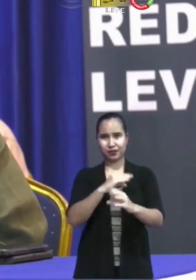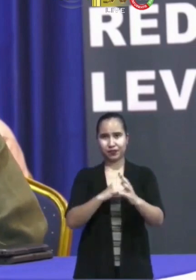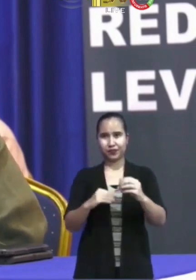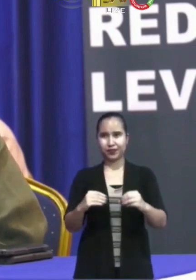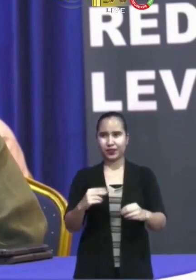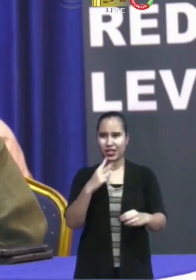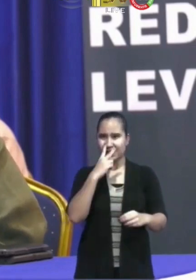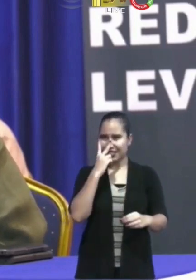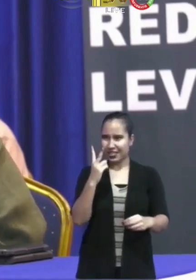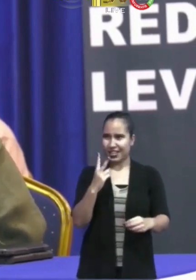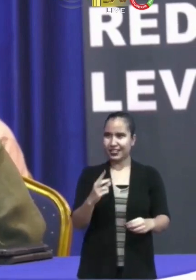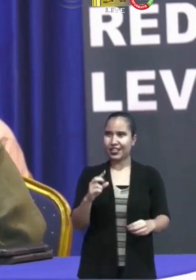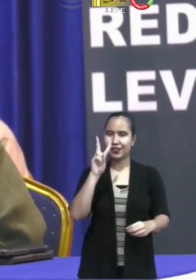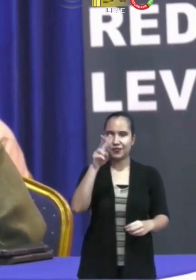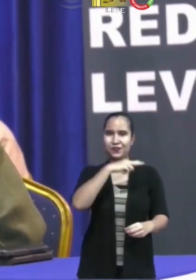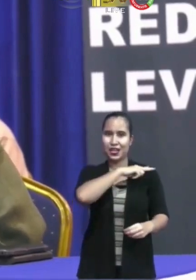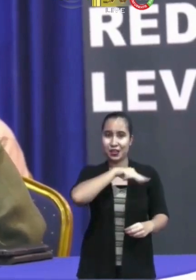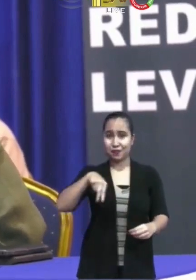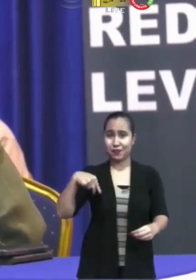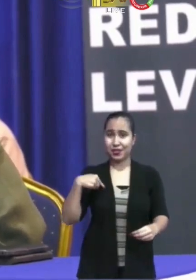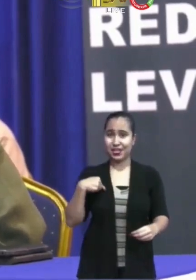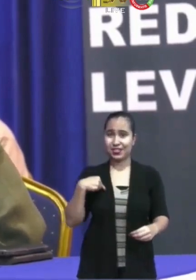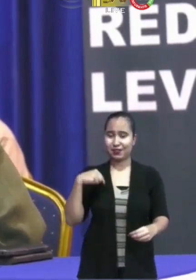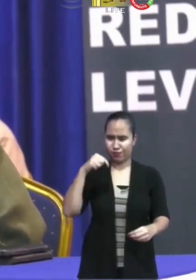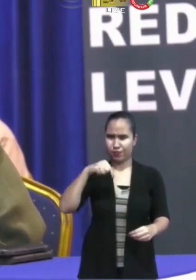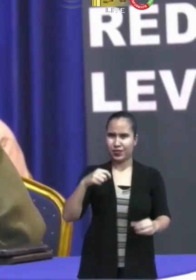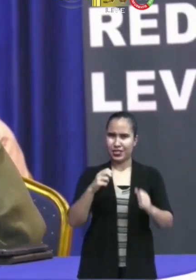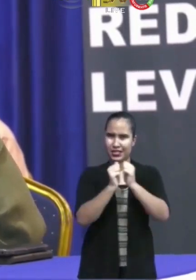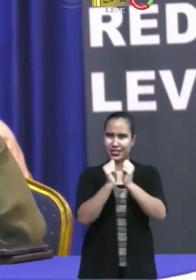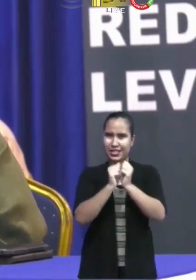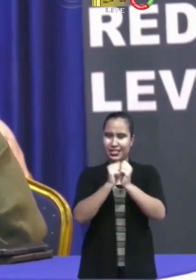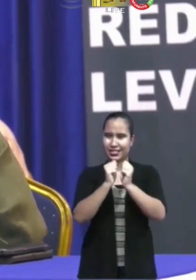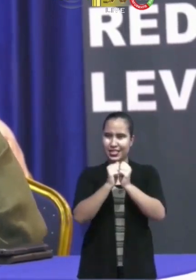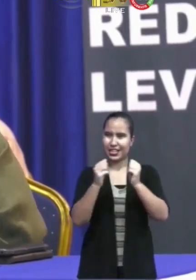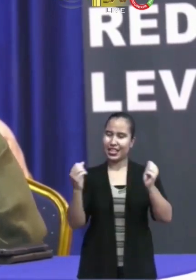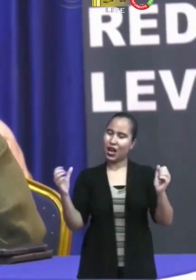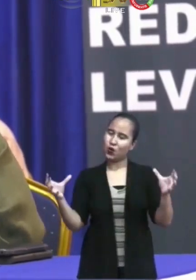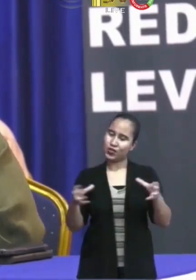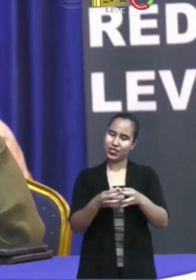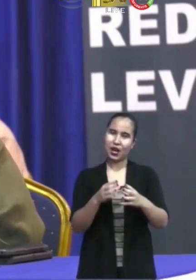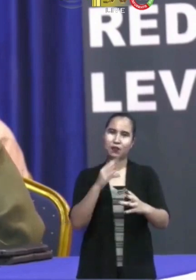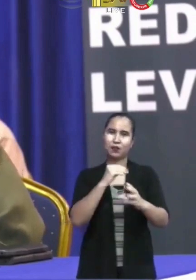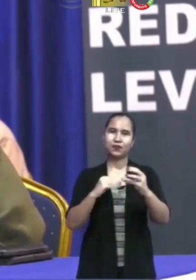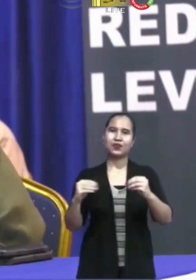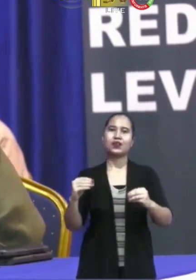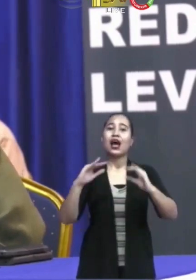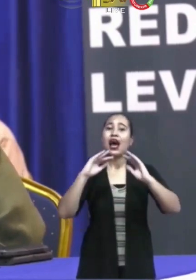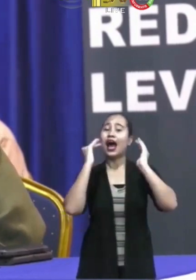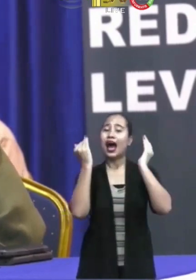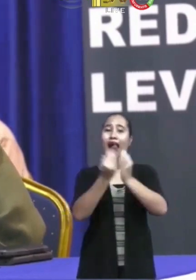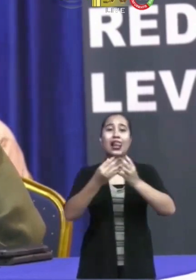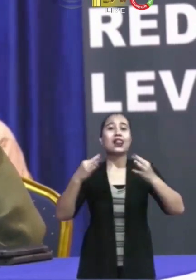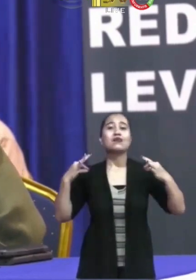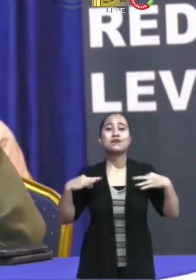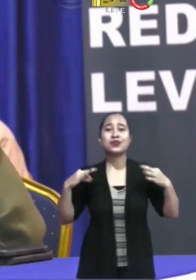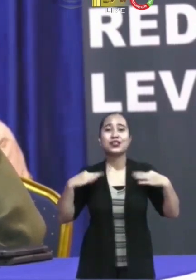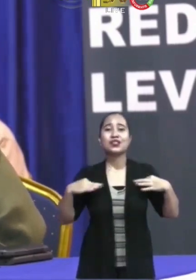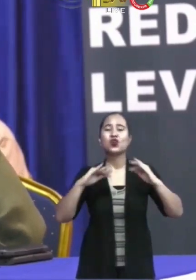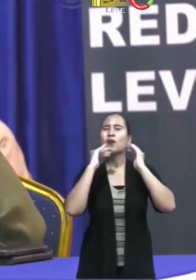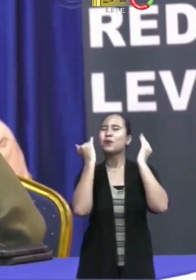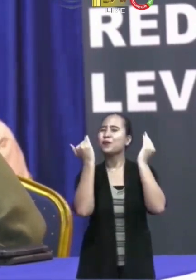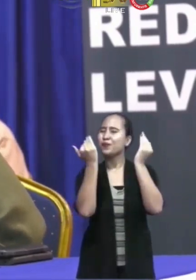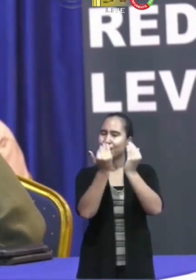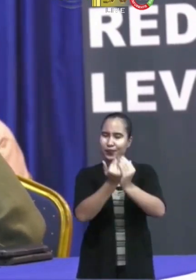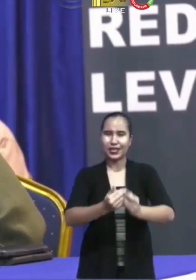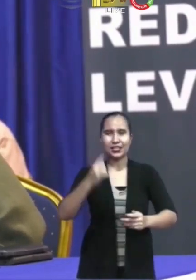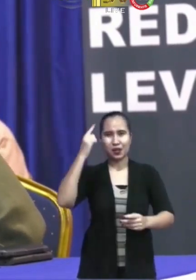Bank en de Internationale Development Bank enkele miljoenen vrijgemaakt. Deze middelen moeten de gezondheidszorg ten goede komen, zei